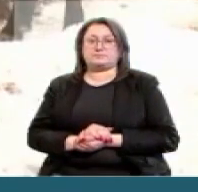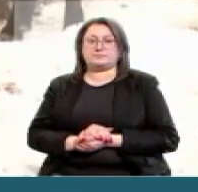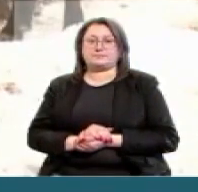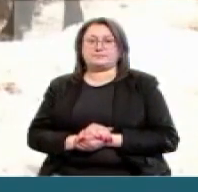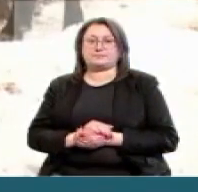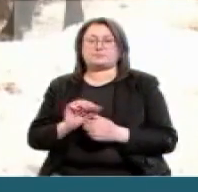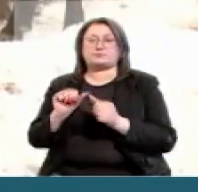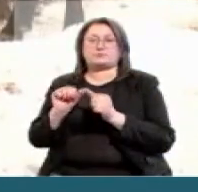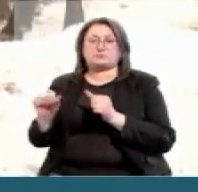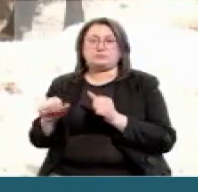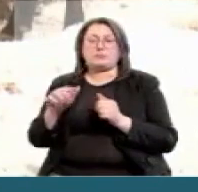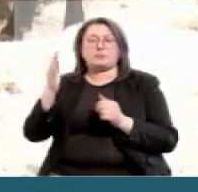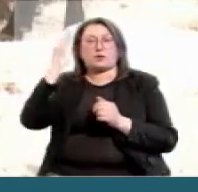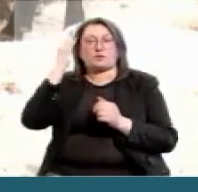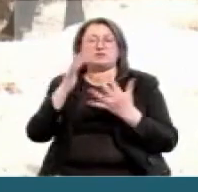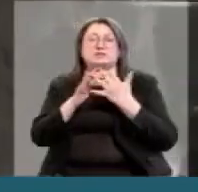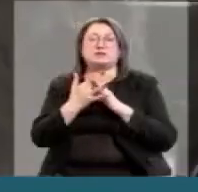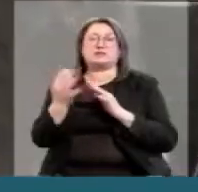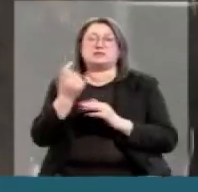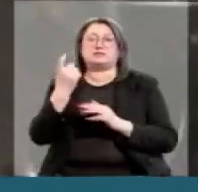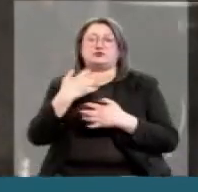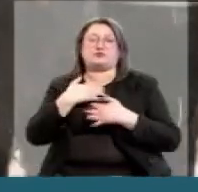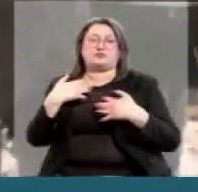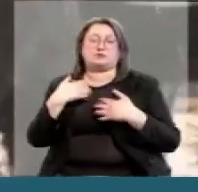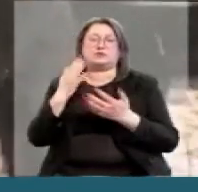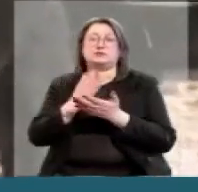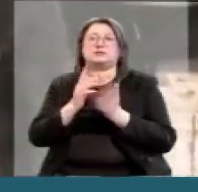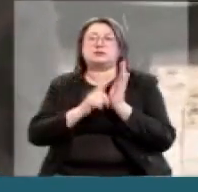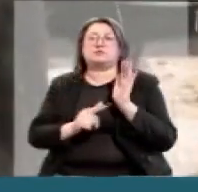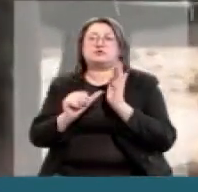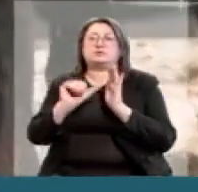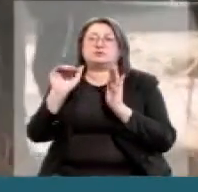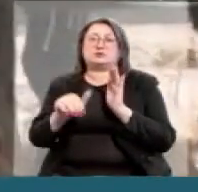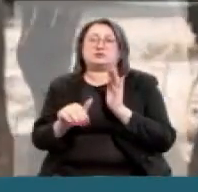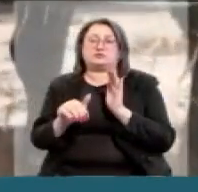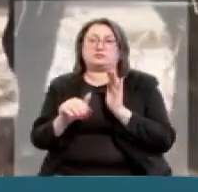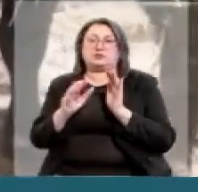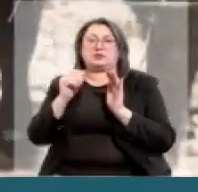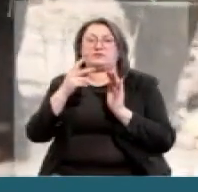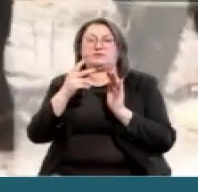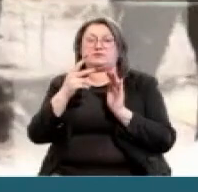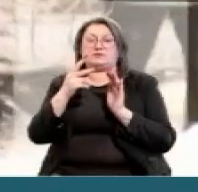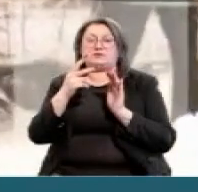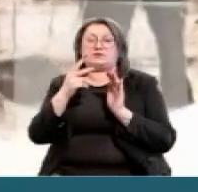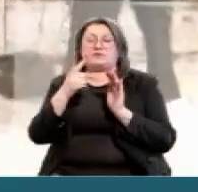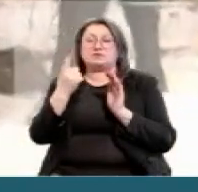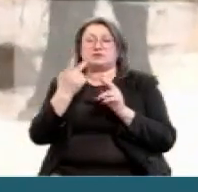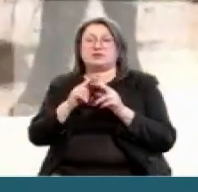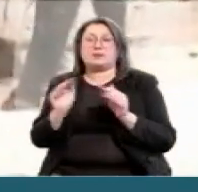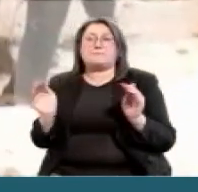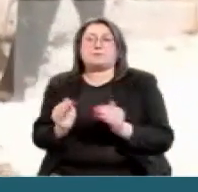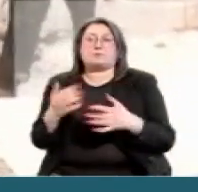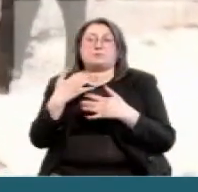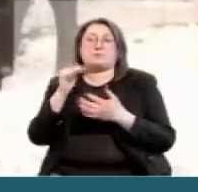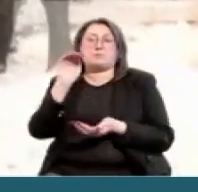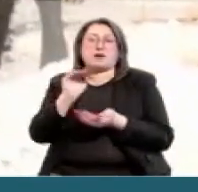Сонымен қоса ауыл шаруашылық ірі қалы малдарының көшірілу саны 76 мыңды құрайды, ал 21 мыңы ұсақ мал. Аталған көшіру процесі